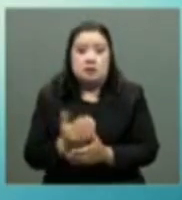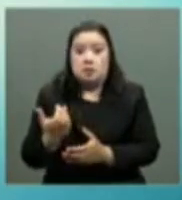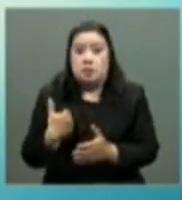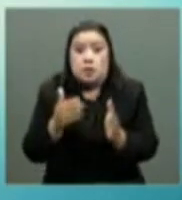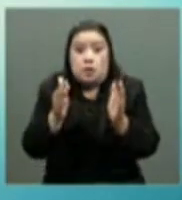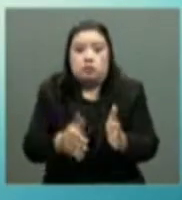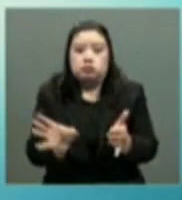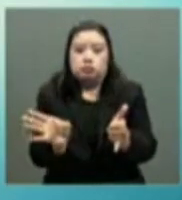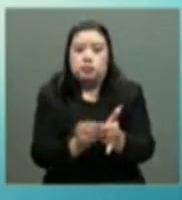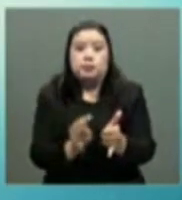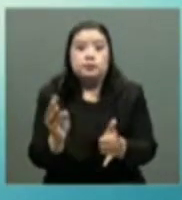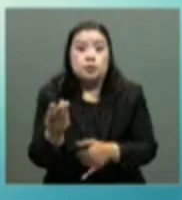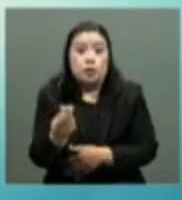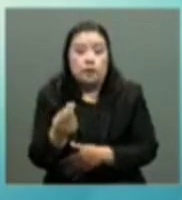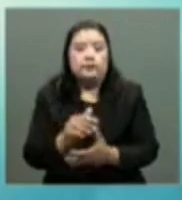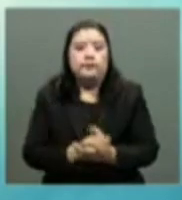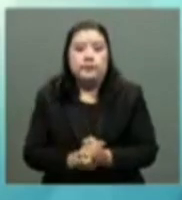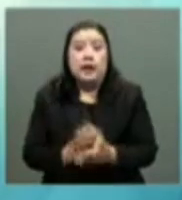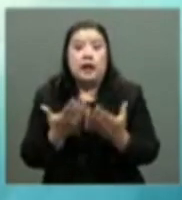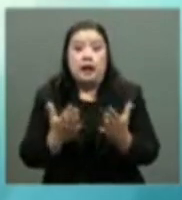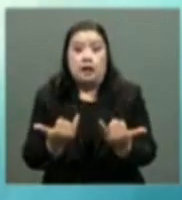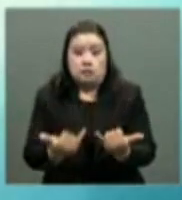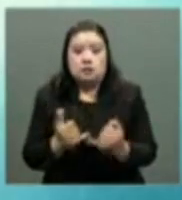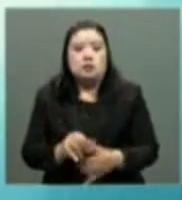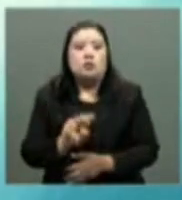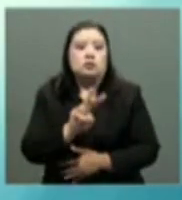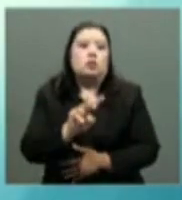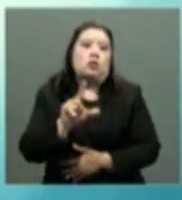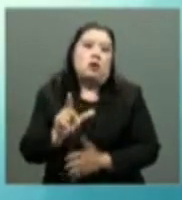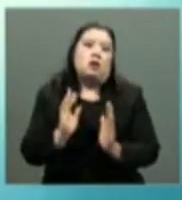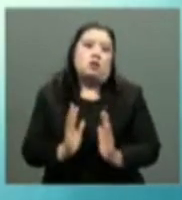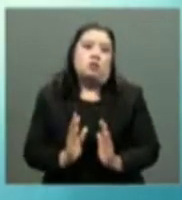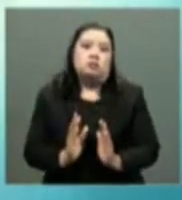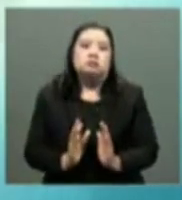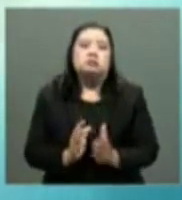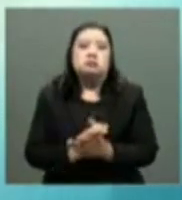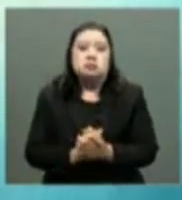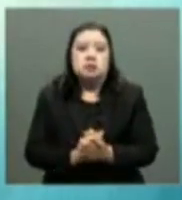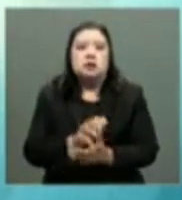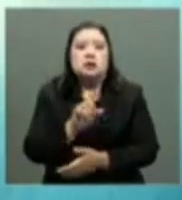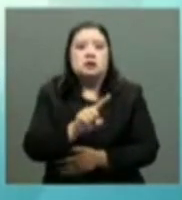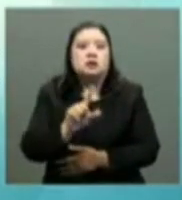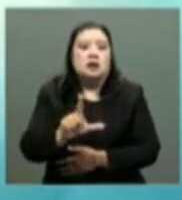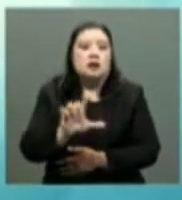ดังนี้ครับยืนยันแล้วเกือบ2ล้านแล้วนะครับที่ติดเชื้อ